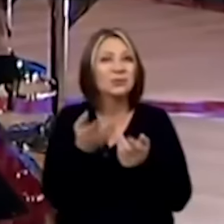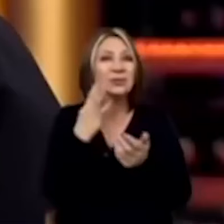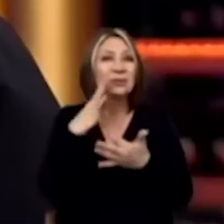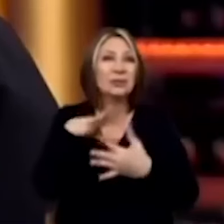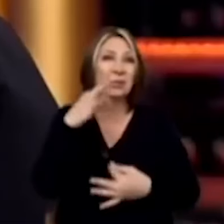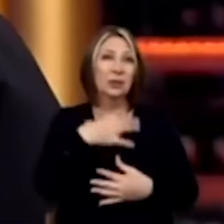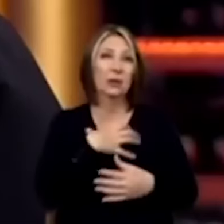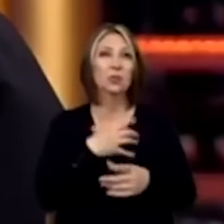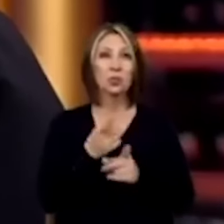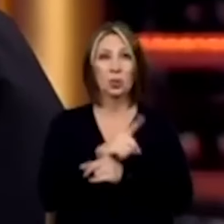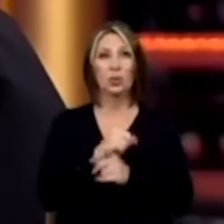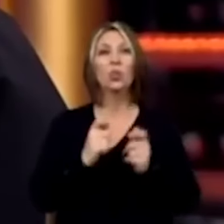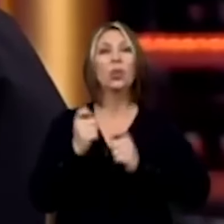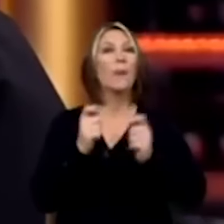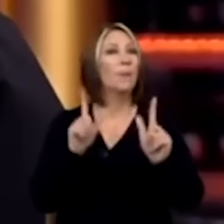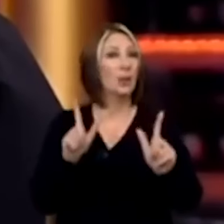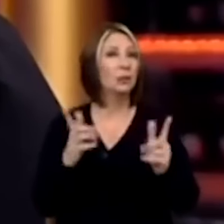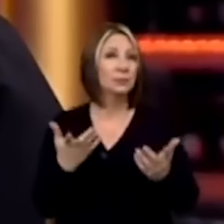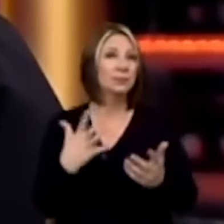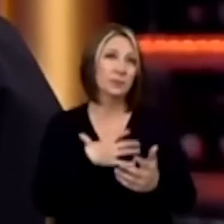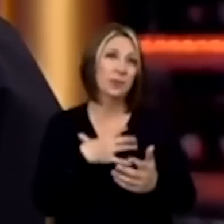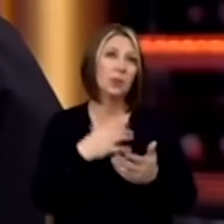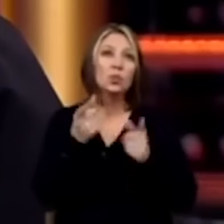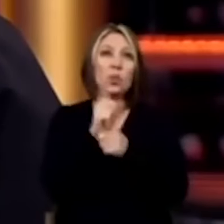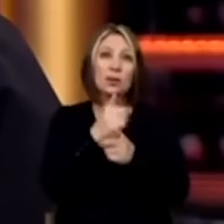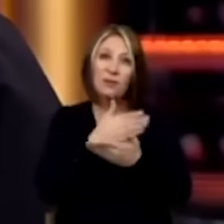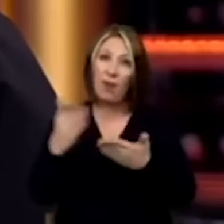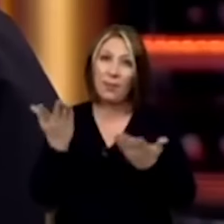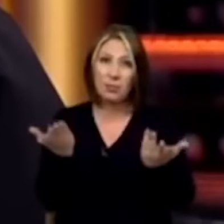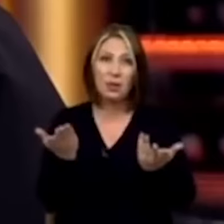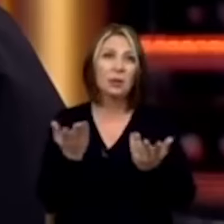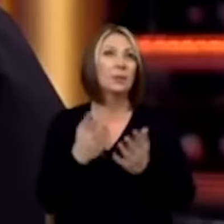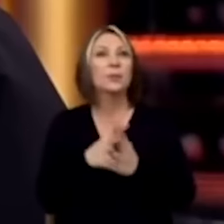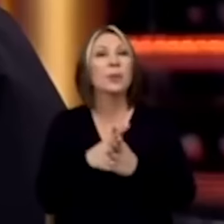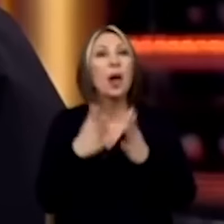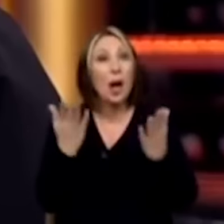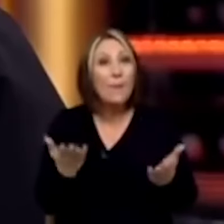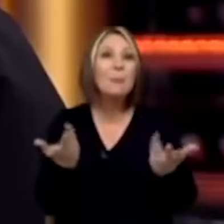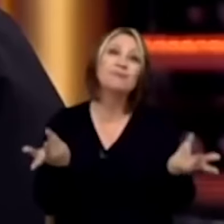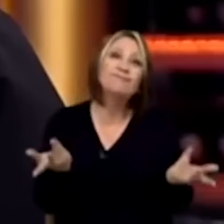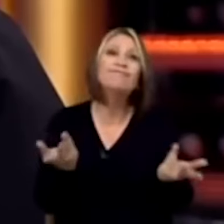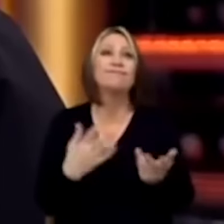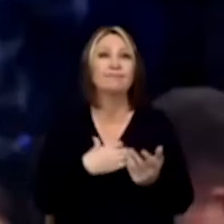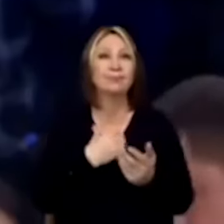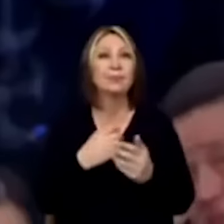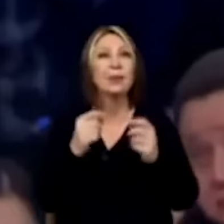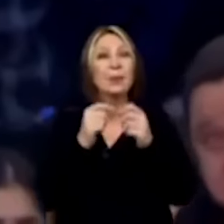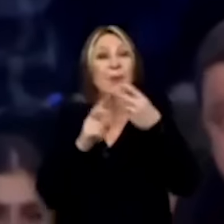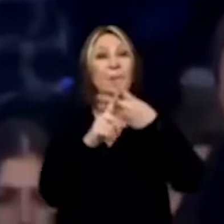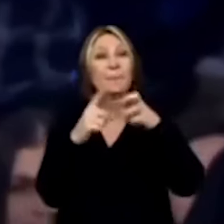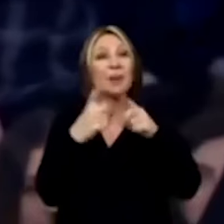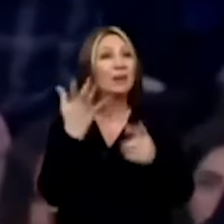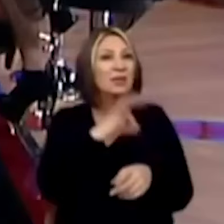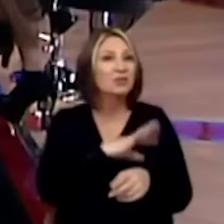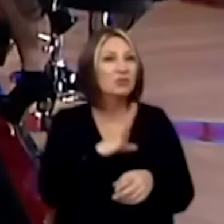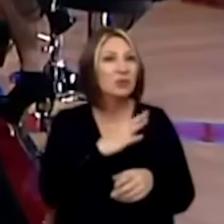insan kendi soyadını kullanabilmeli. Kendi soyadını devam etmeli. Ama maalesef. Berk, evlilik nedir, ne işe